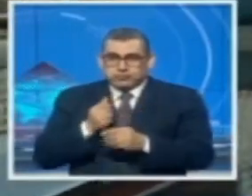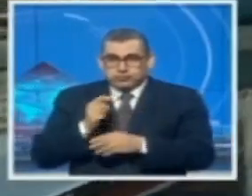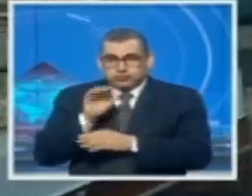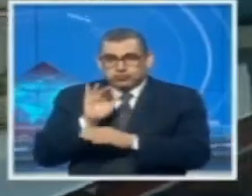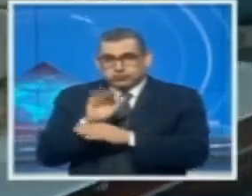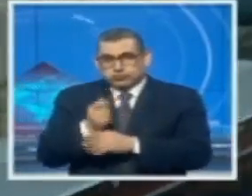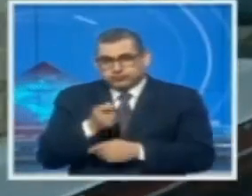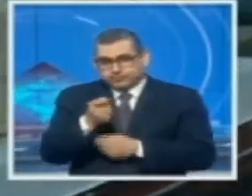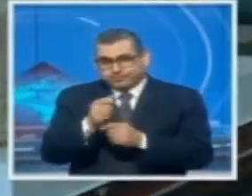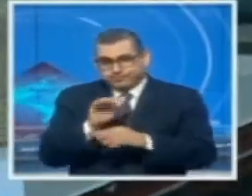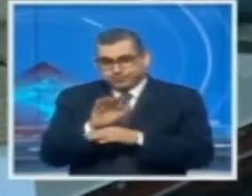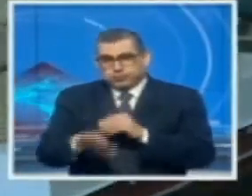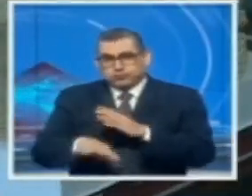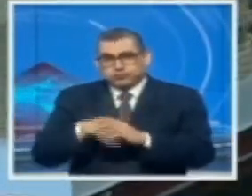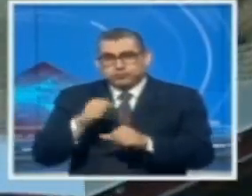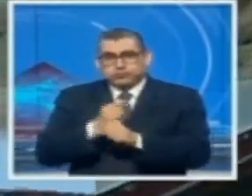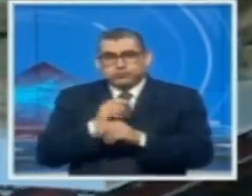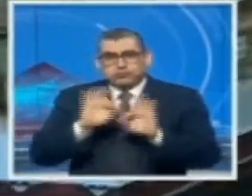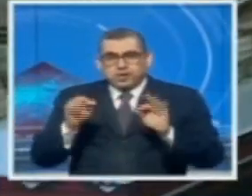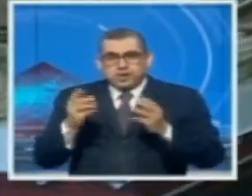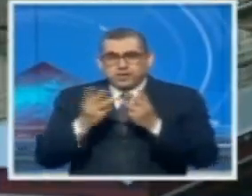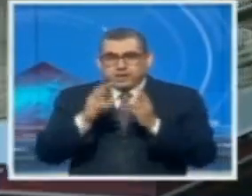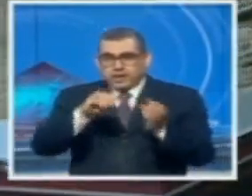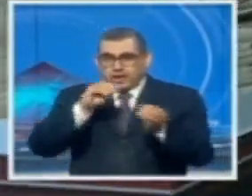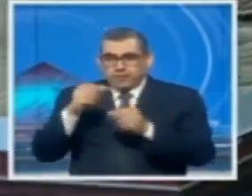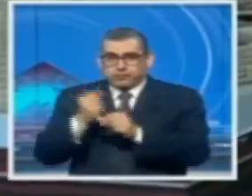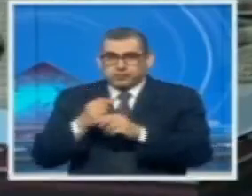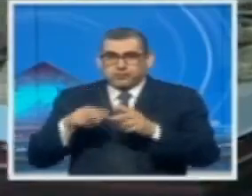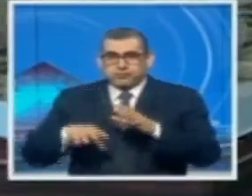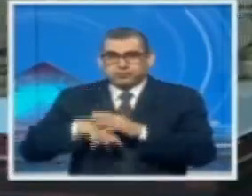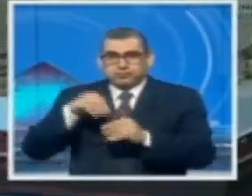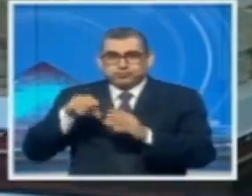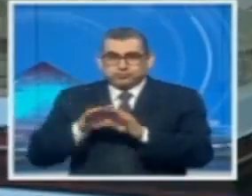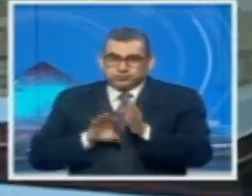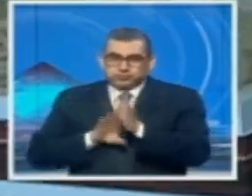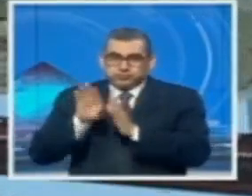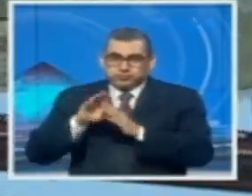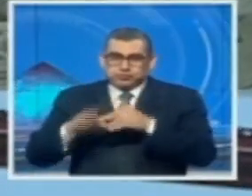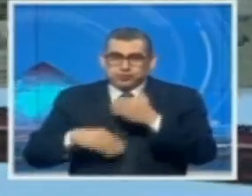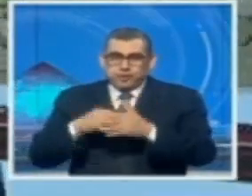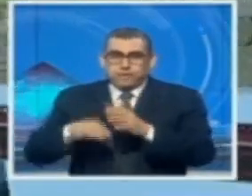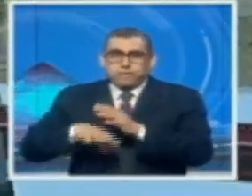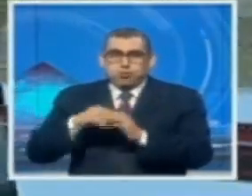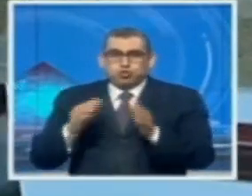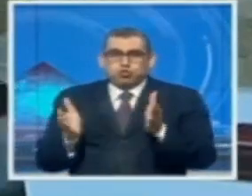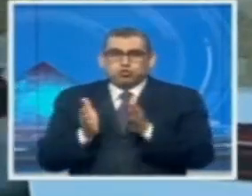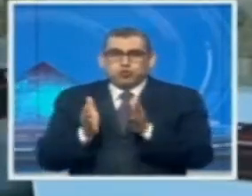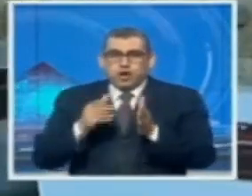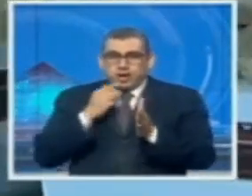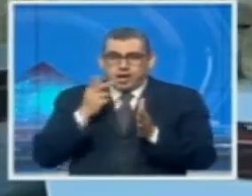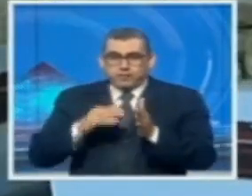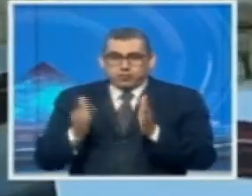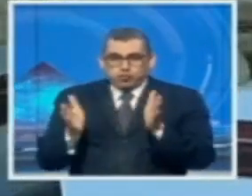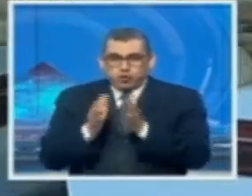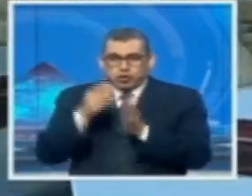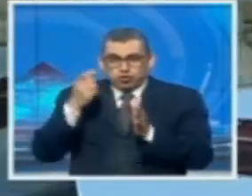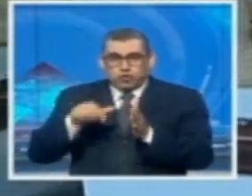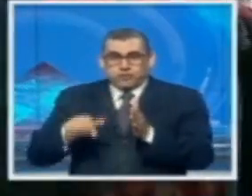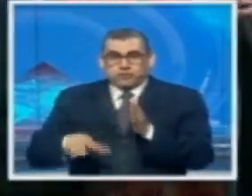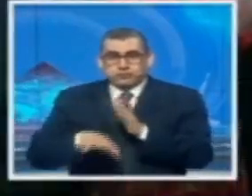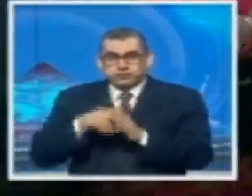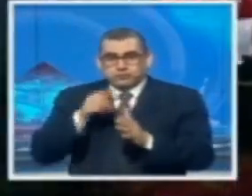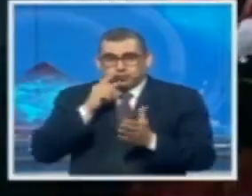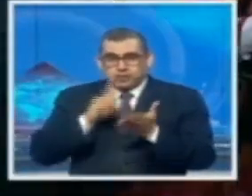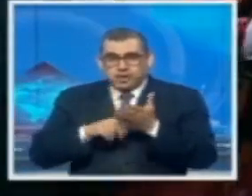مشروعاتهم وتطوير منتجاتهم من جانب جهاز تنمية المشروعات المتوسطة والصغيرة ومتناهية الصغر. الجلد الطبيعي